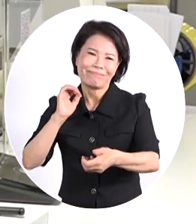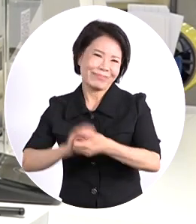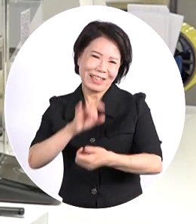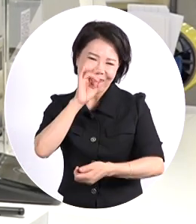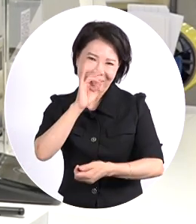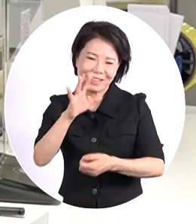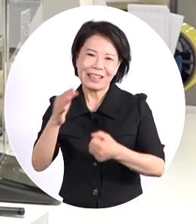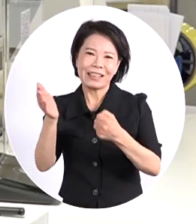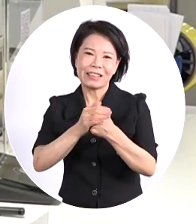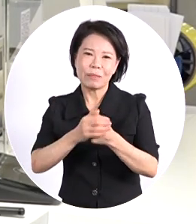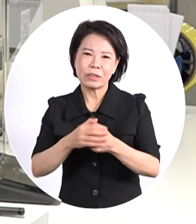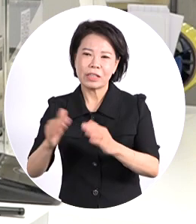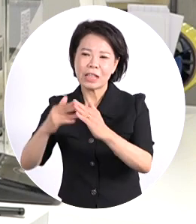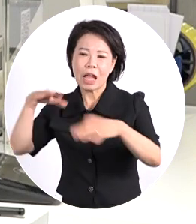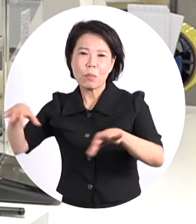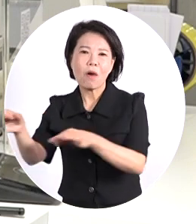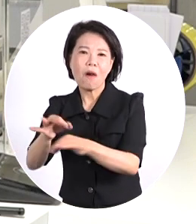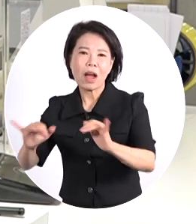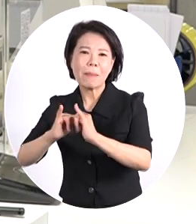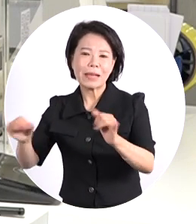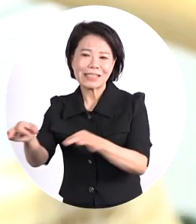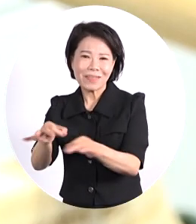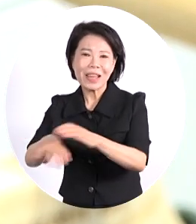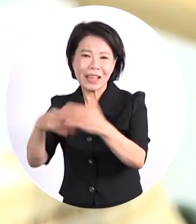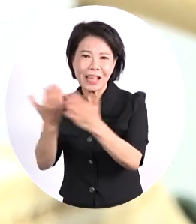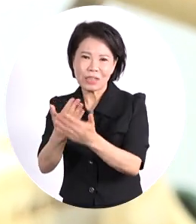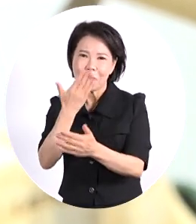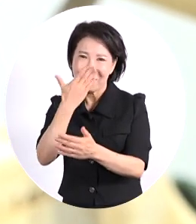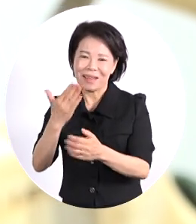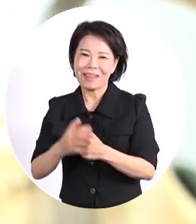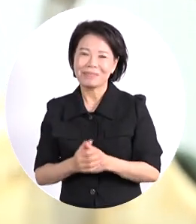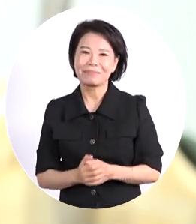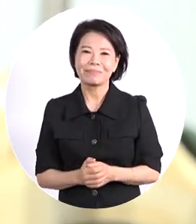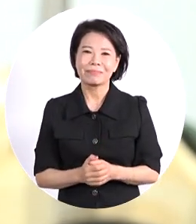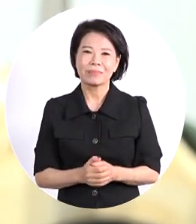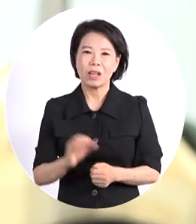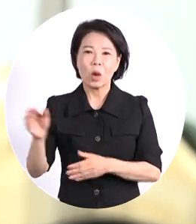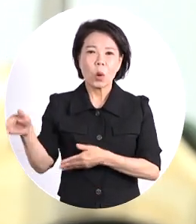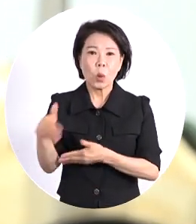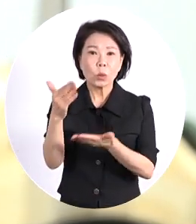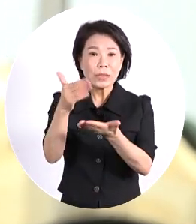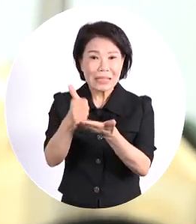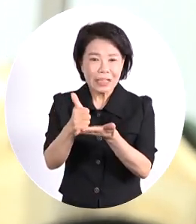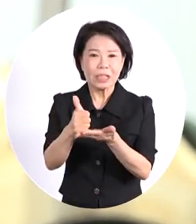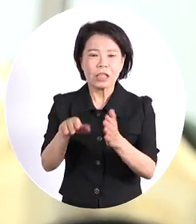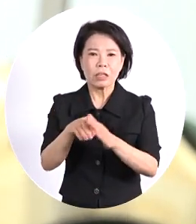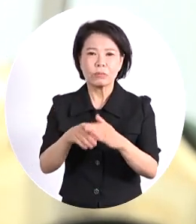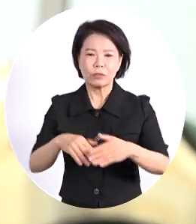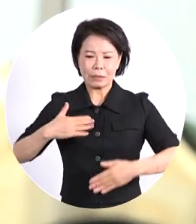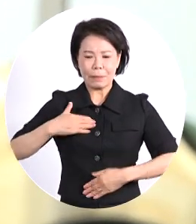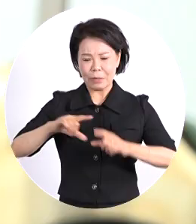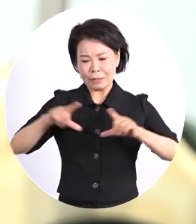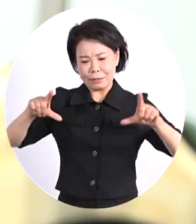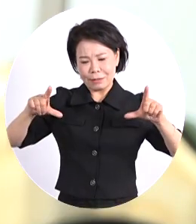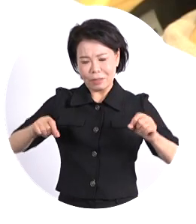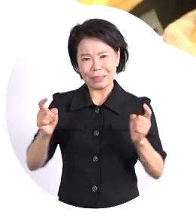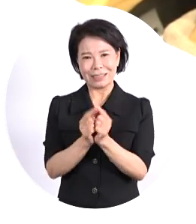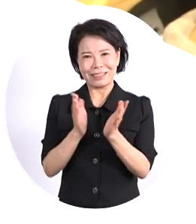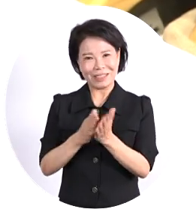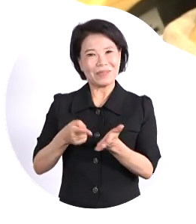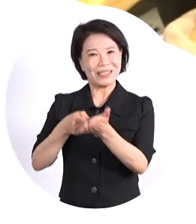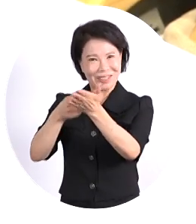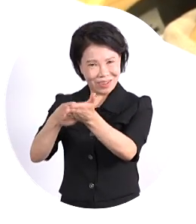제한되며 동네 가맹점에서만 가능하도록 했습니다. 오영훈 지사도 탐나는 전 앱을 통해